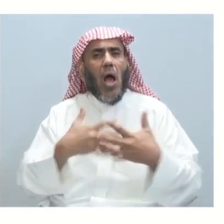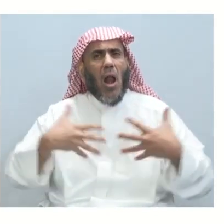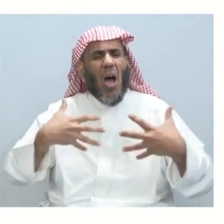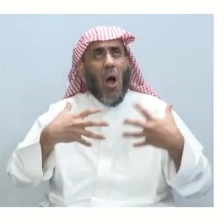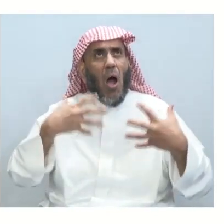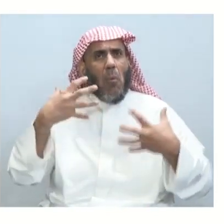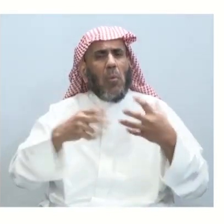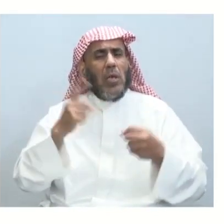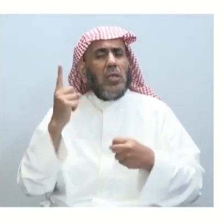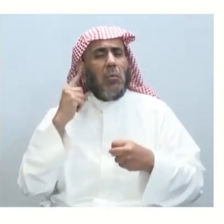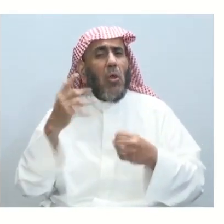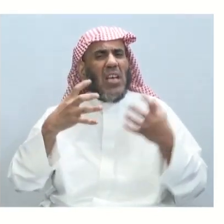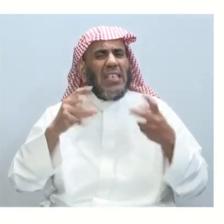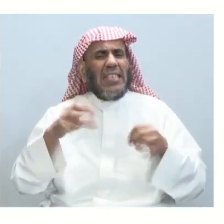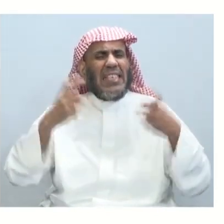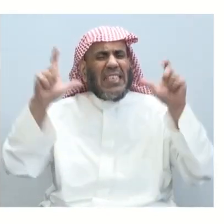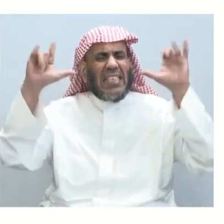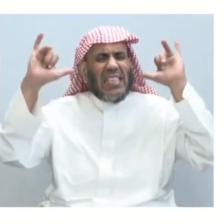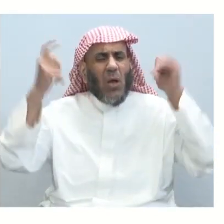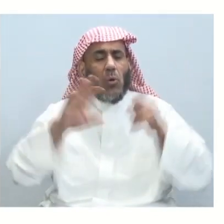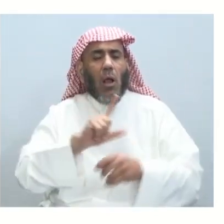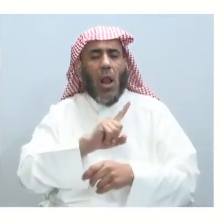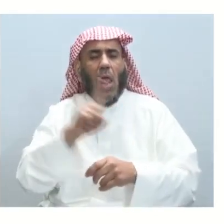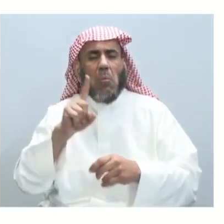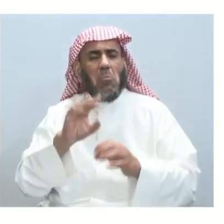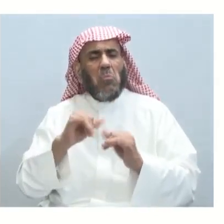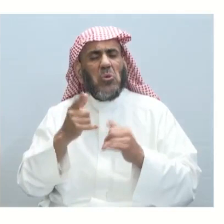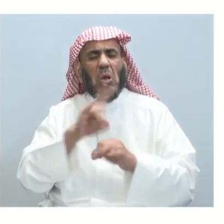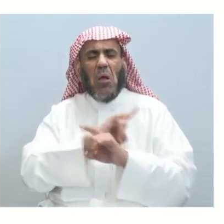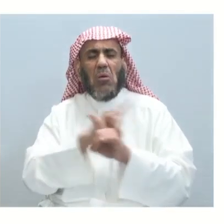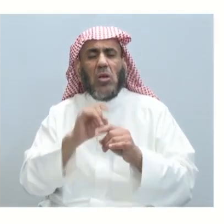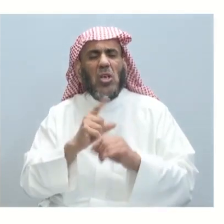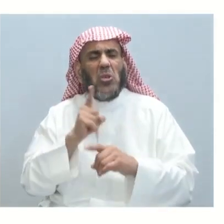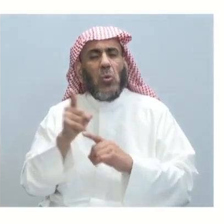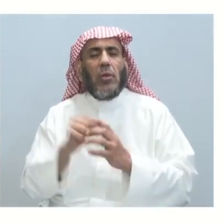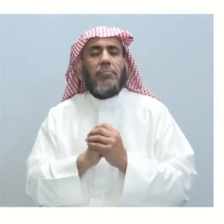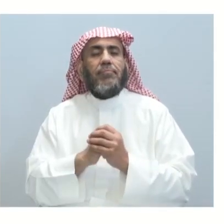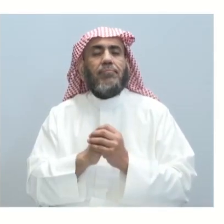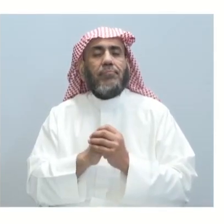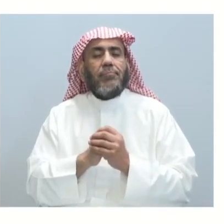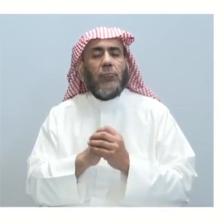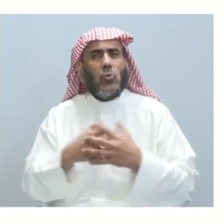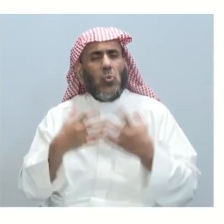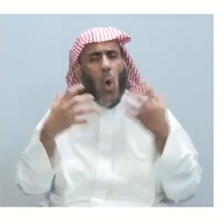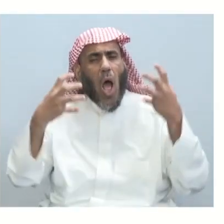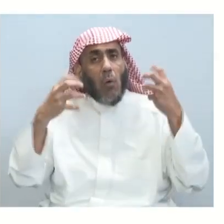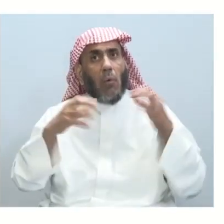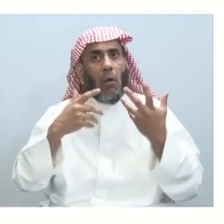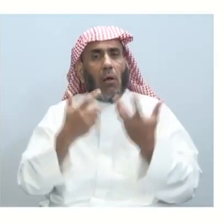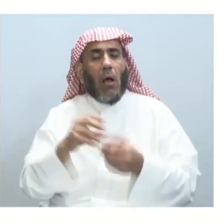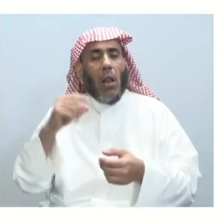الملك سماع هذا الصوت قال لم يربني شيء سوى ذلك قال